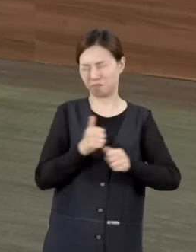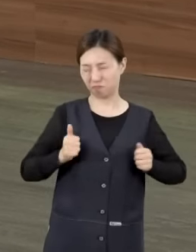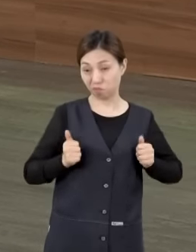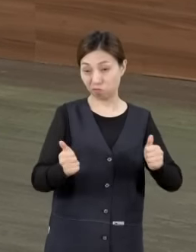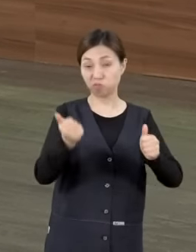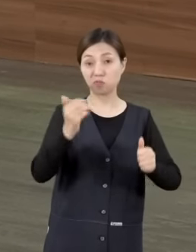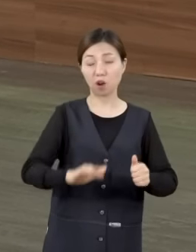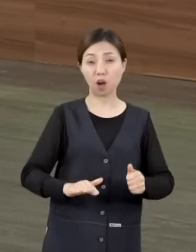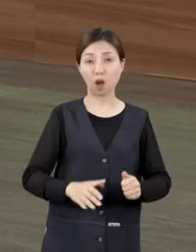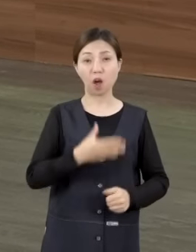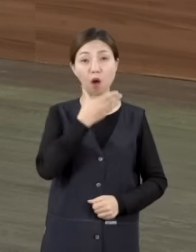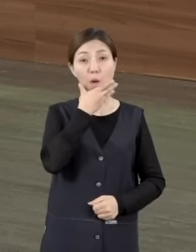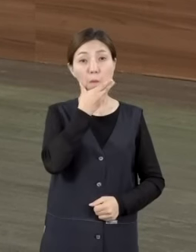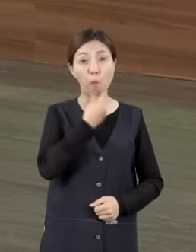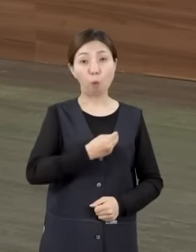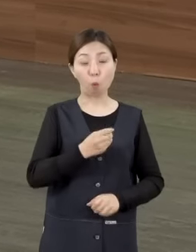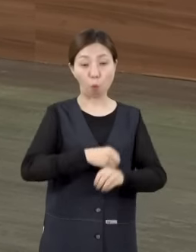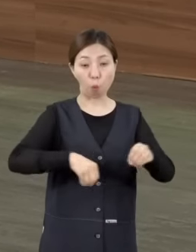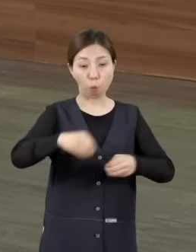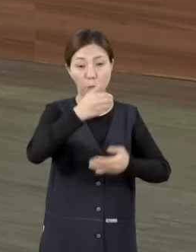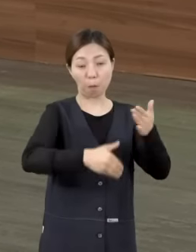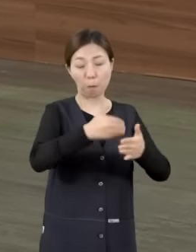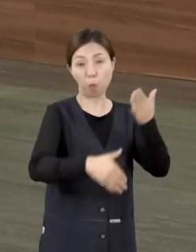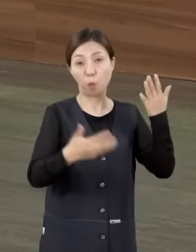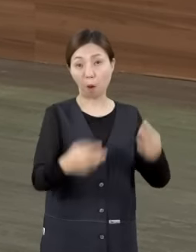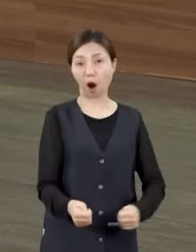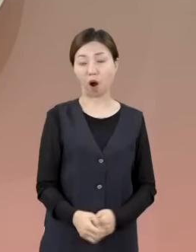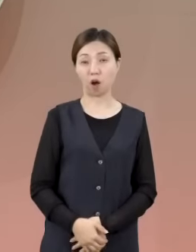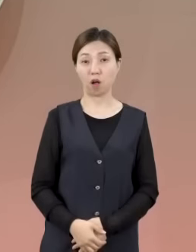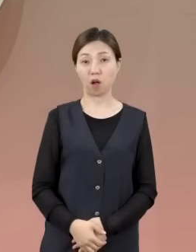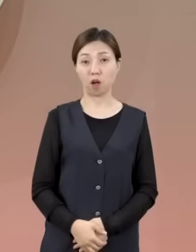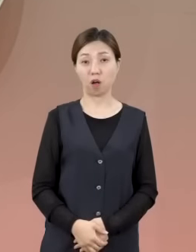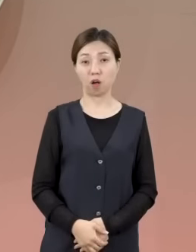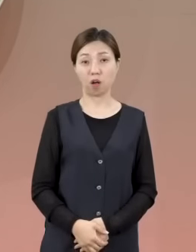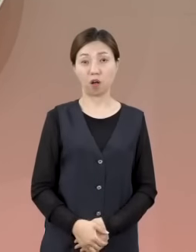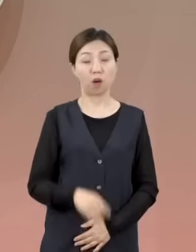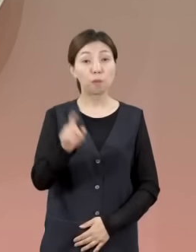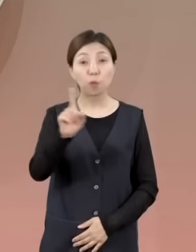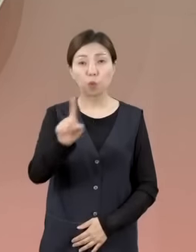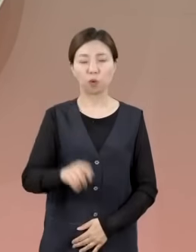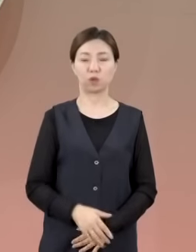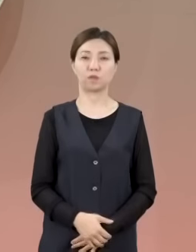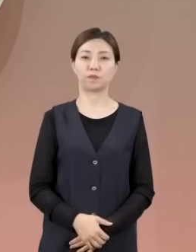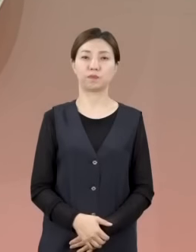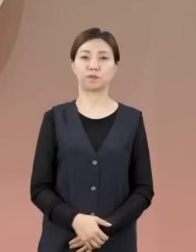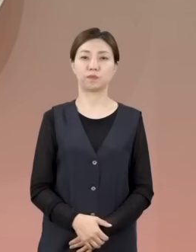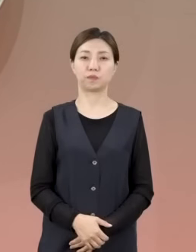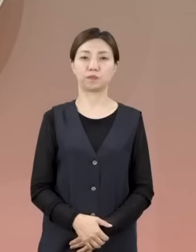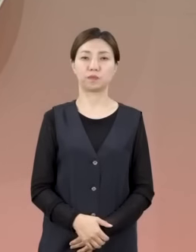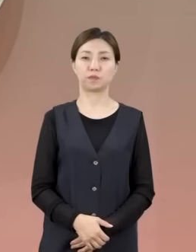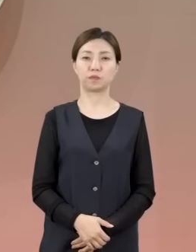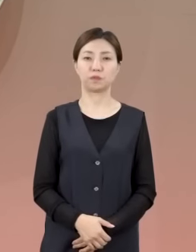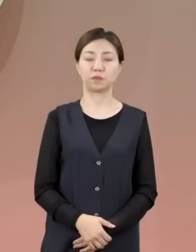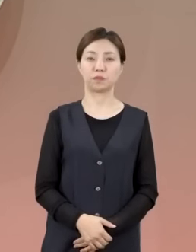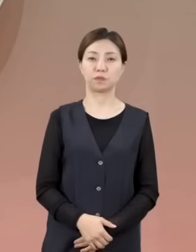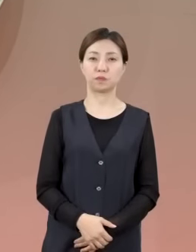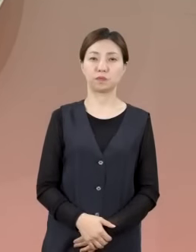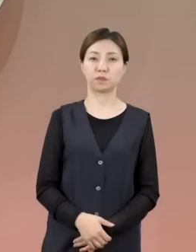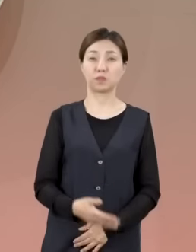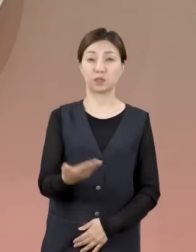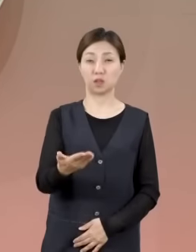복을 짓는게 아니라 복을 까먹는 경우가 많아요 그래서 우리 소나무 불자님들은